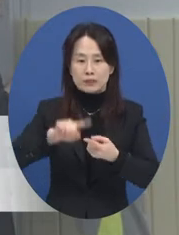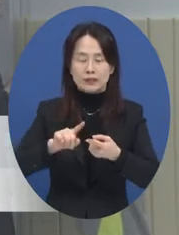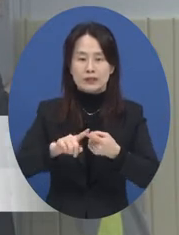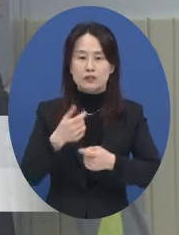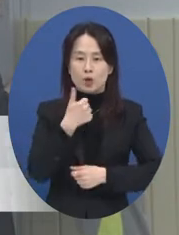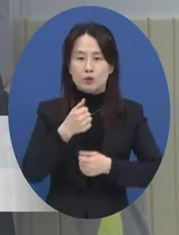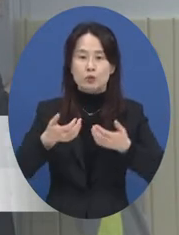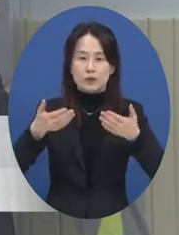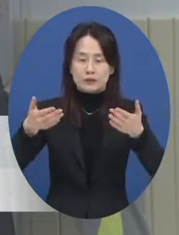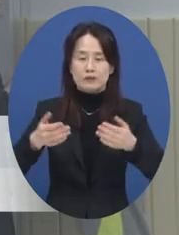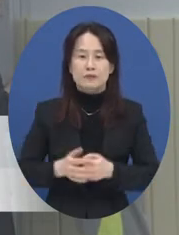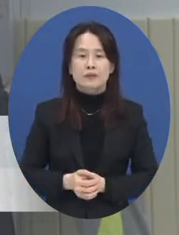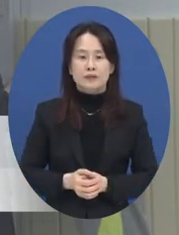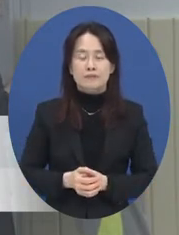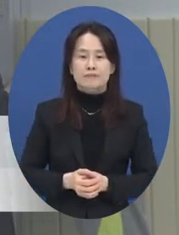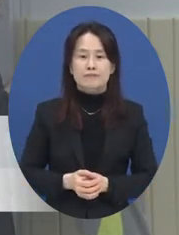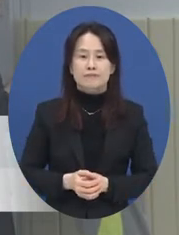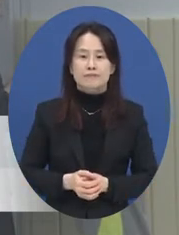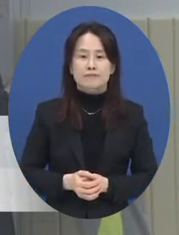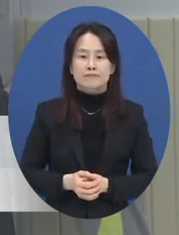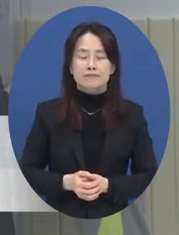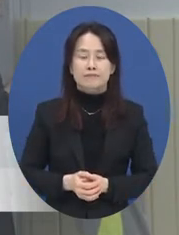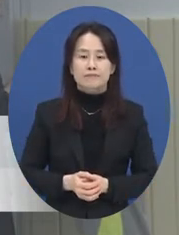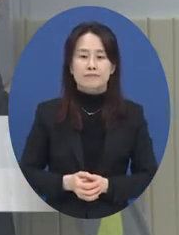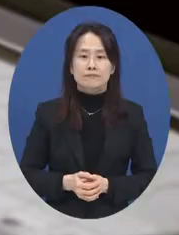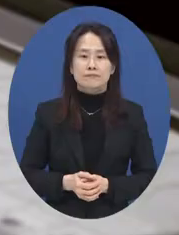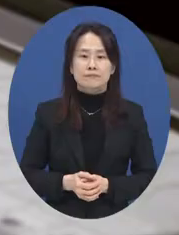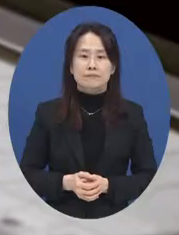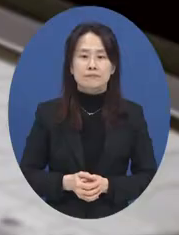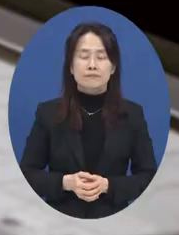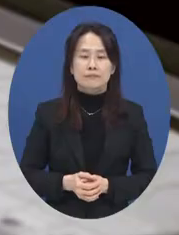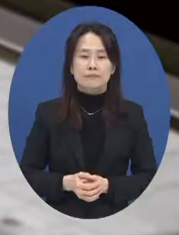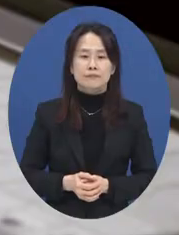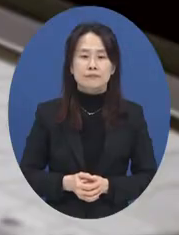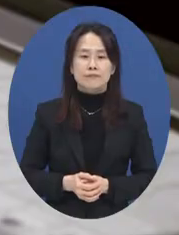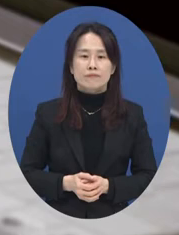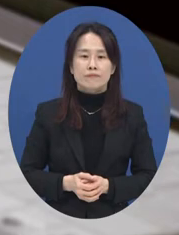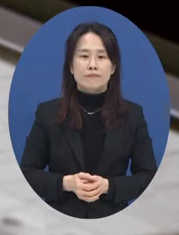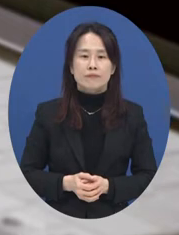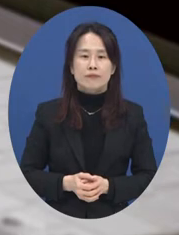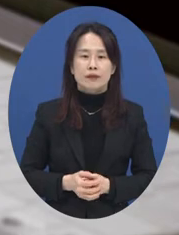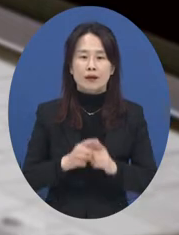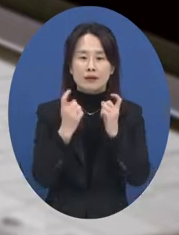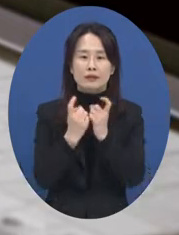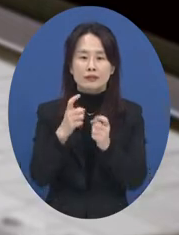티비가 qna 형식으로 정리해봤습니다 으